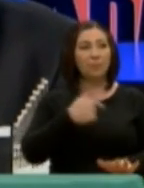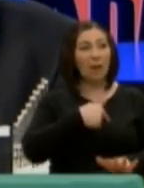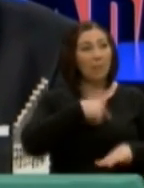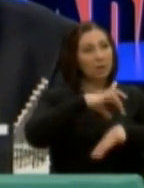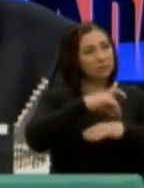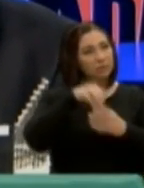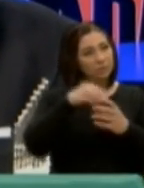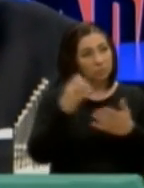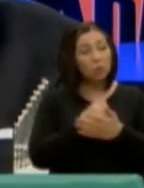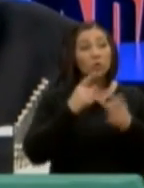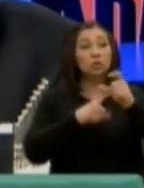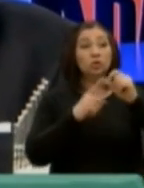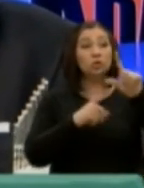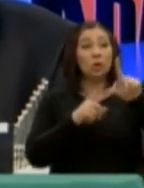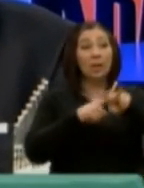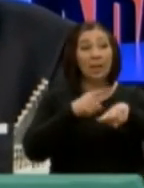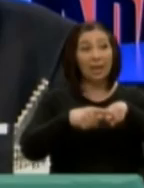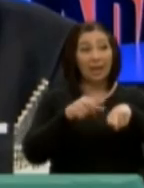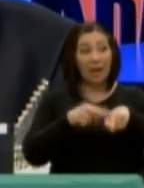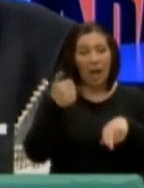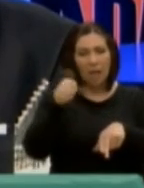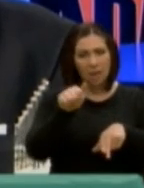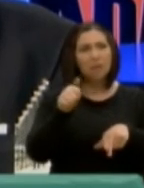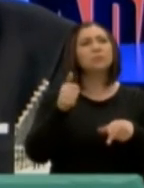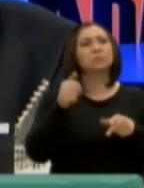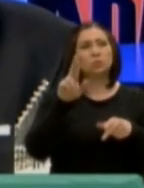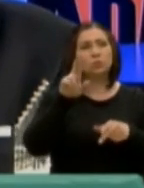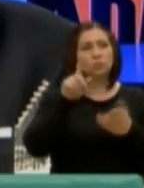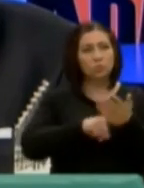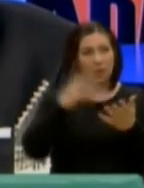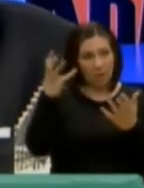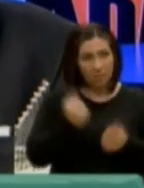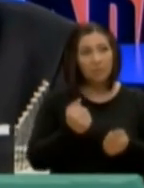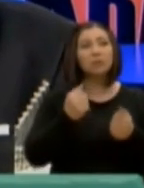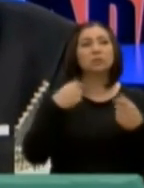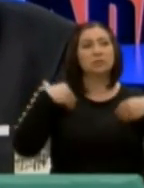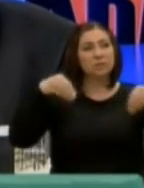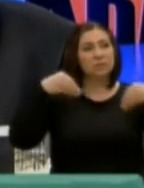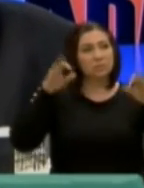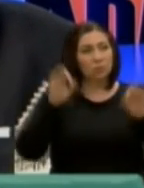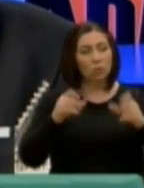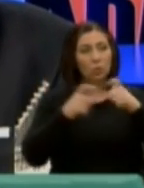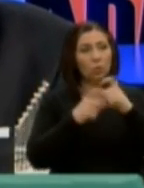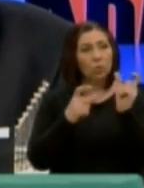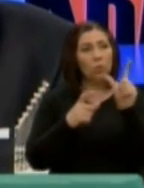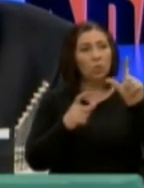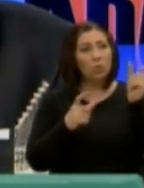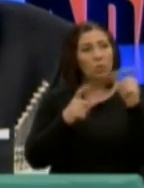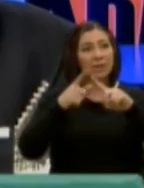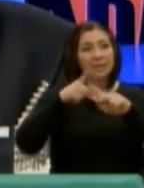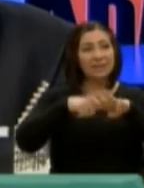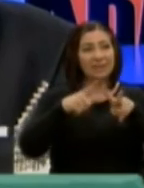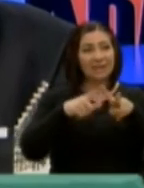için de başardık. Şimdi çölyak için de 6 aydır ruhsat aldık. Satışa başlandı. Glutensiz baklava, çöl